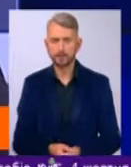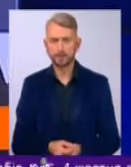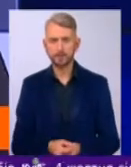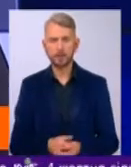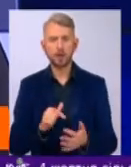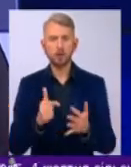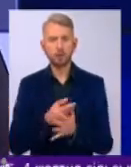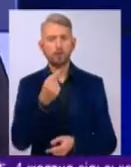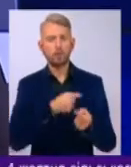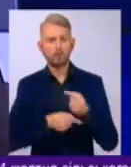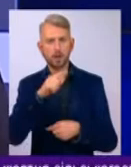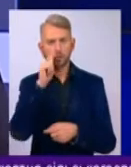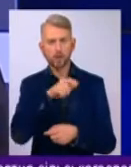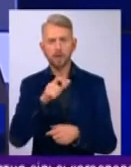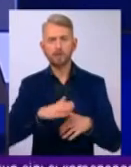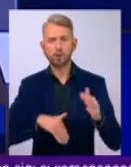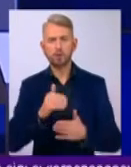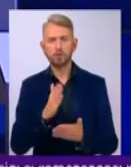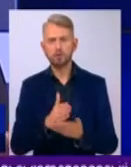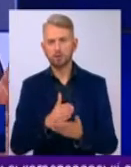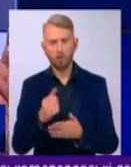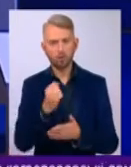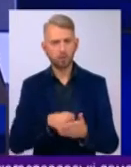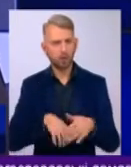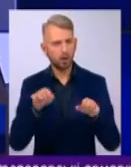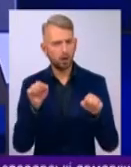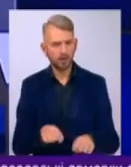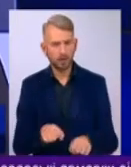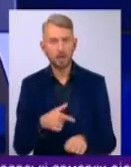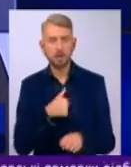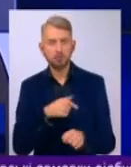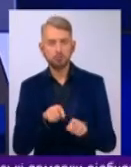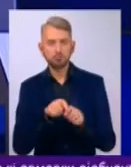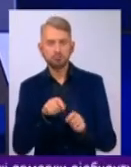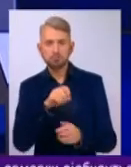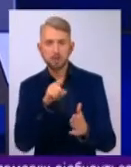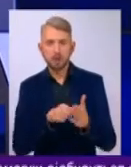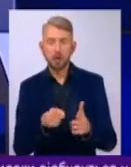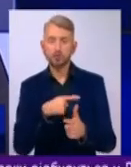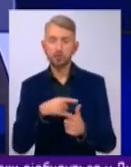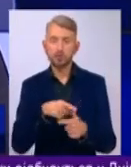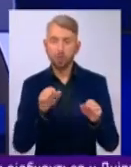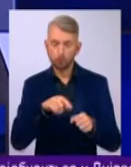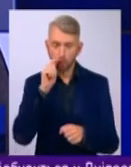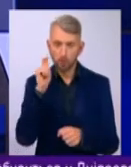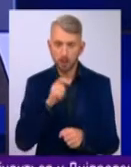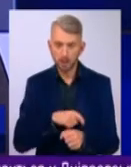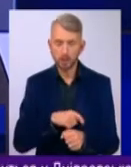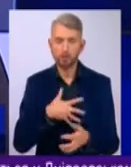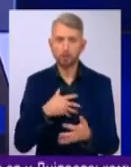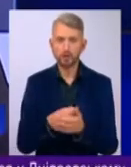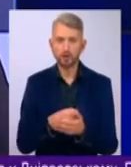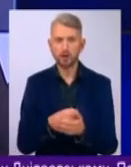Знову повертаємося. В українців на руках є досить багато зброї. Ми знову ж таки заходимо в питання, чи можуть українці володіти